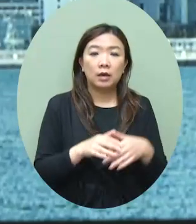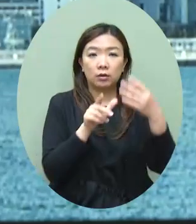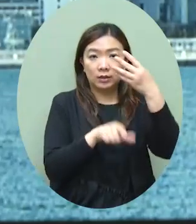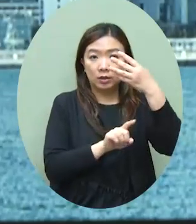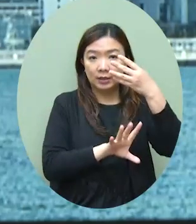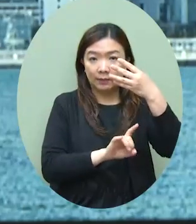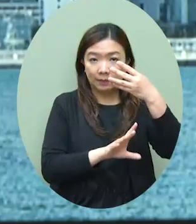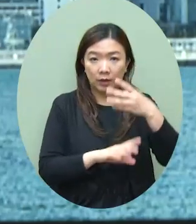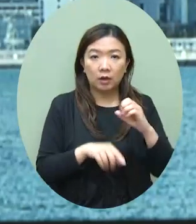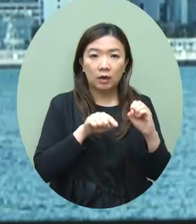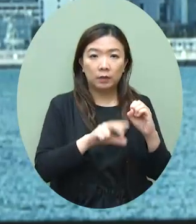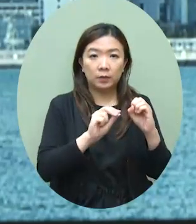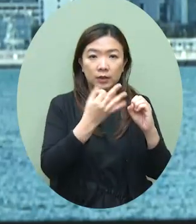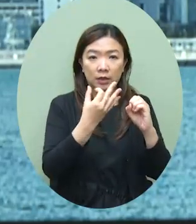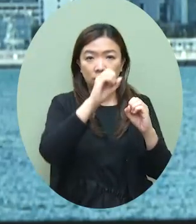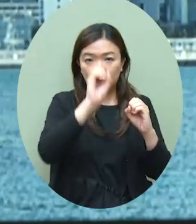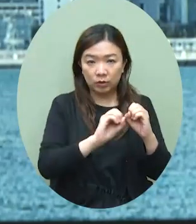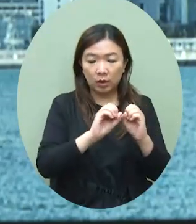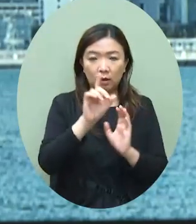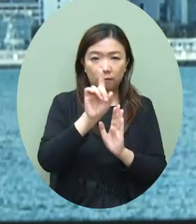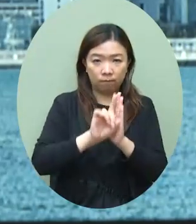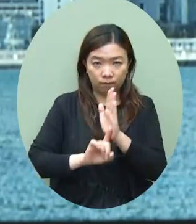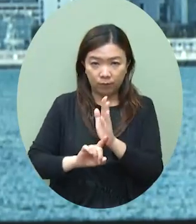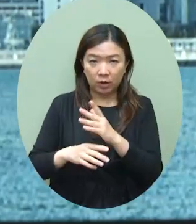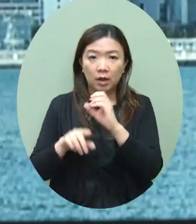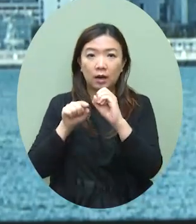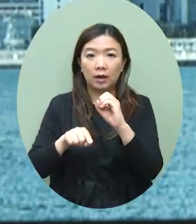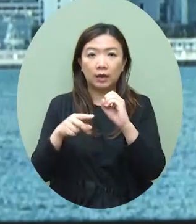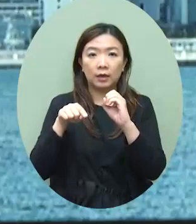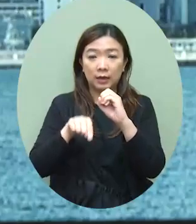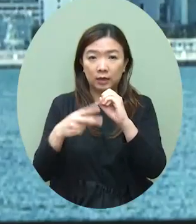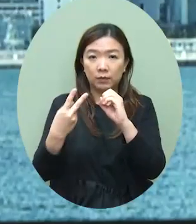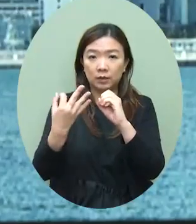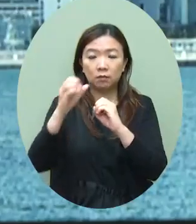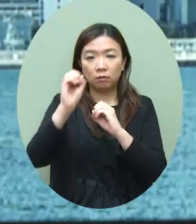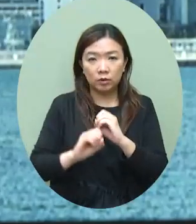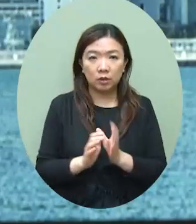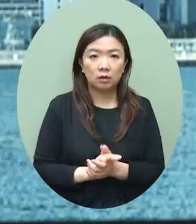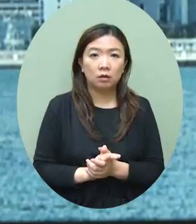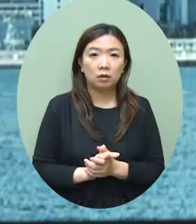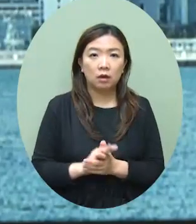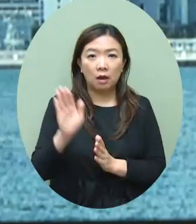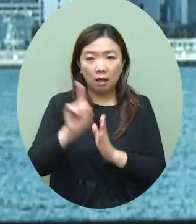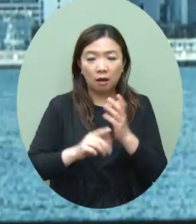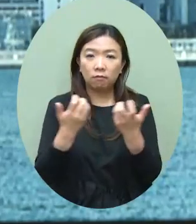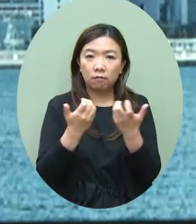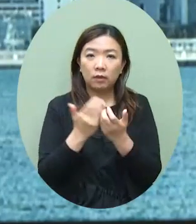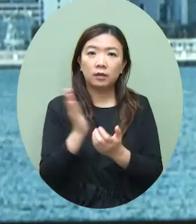嘅0.73下降到0.23%，下降嘅幅度呢係大約